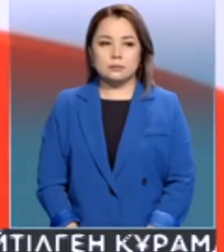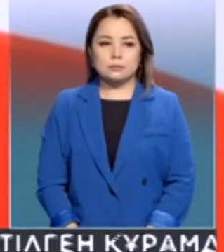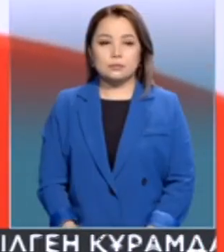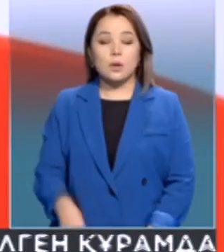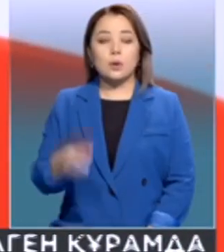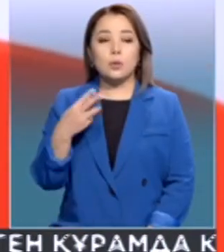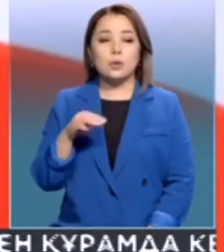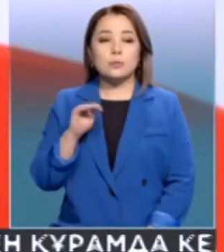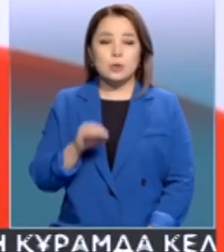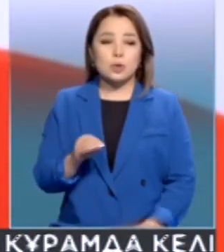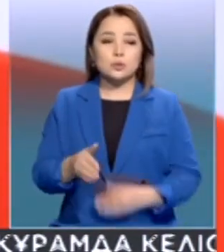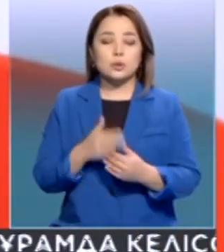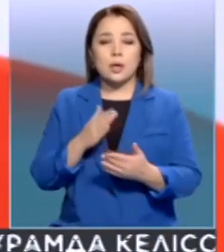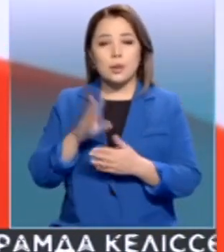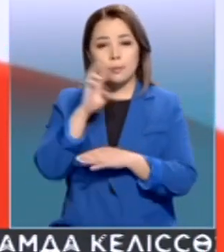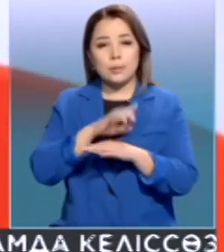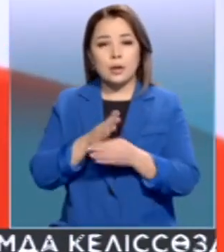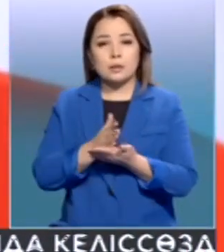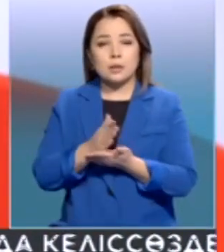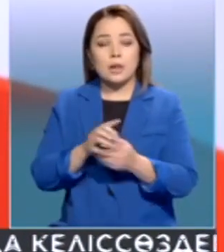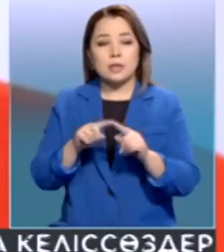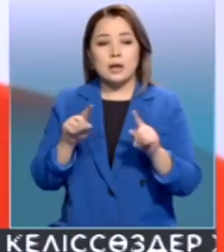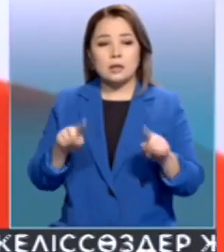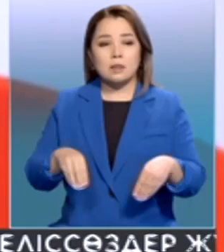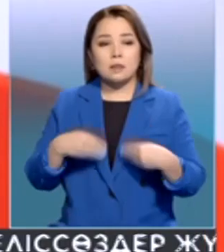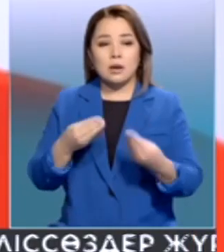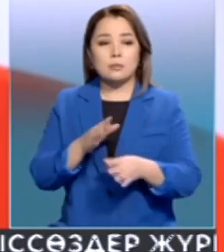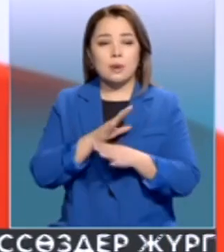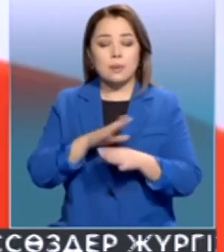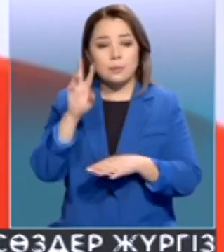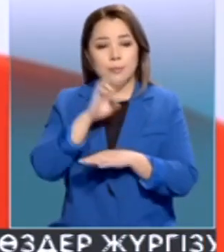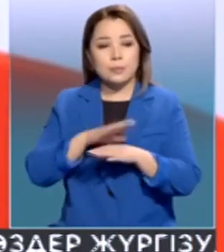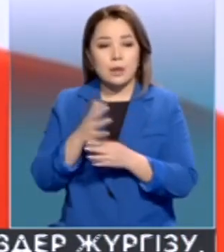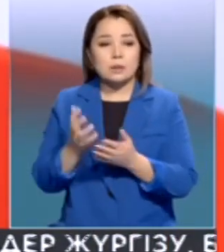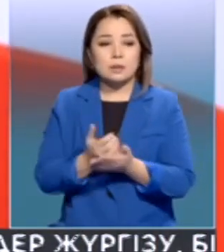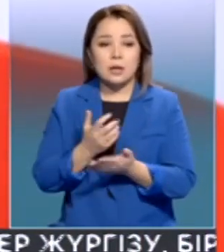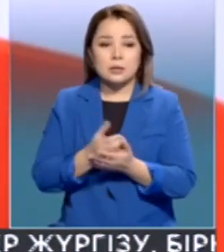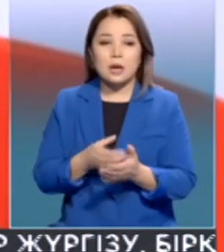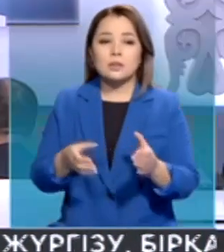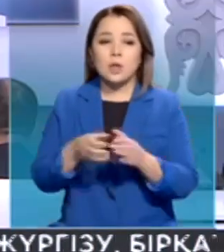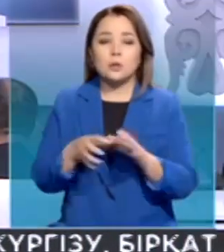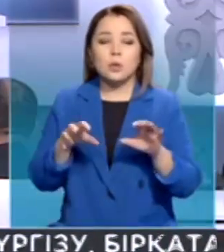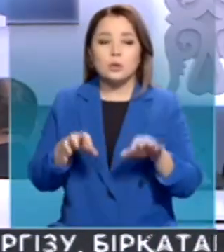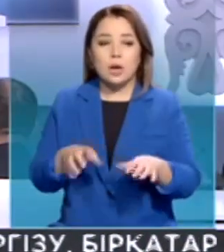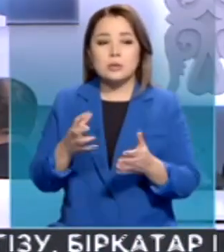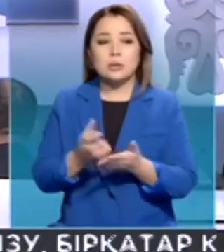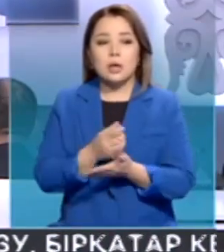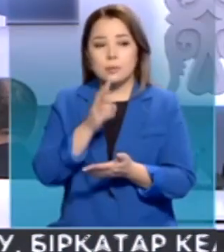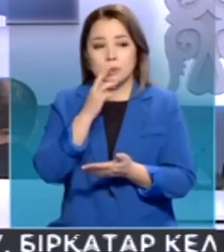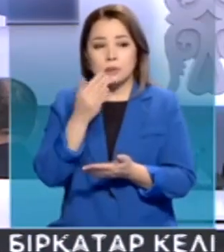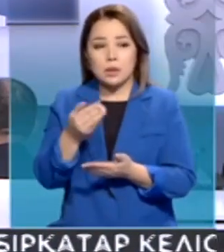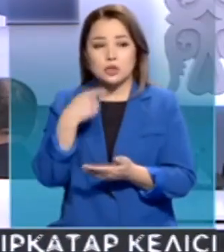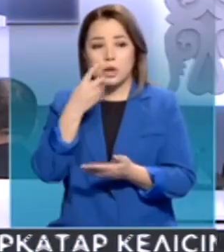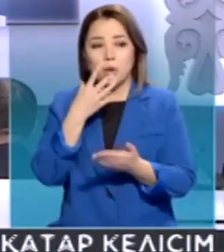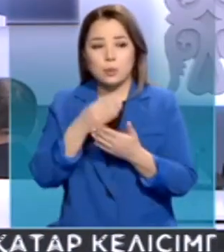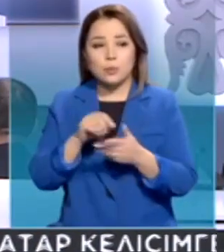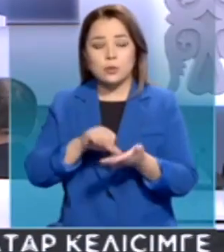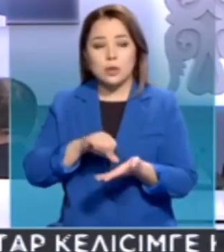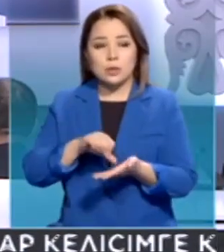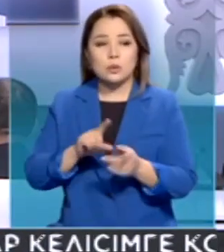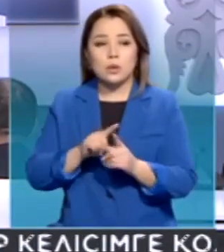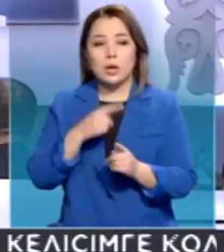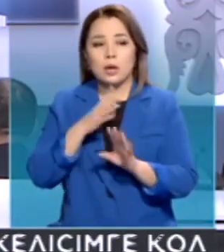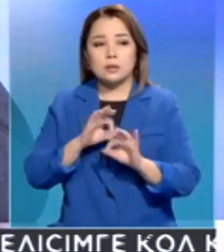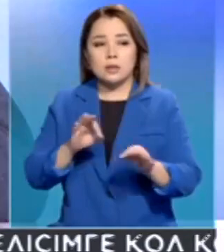толығырақ. 30 мыңға жуық мемлекеттік қызметкер декларация тапсырмаған. Мемлекеттік кірістер комитетінің төрағасы табысы мен жеке мүлкі жайында есеп